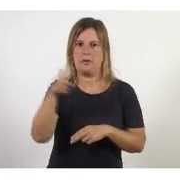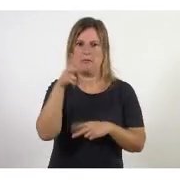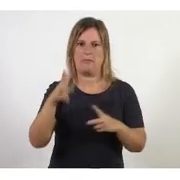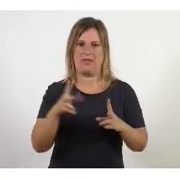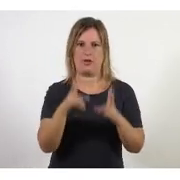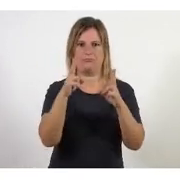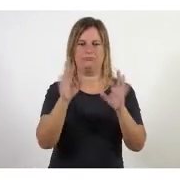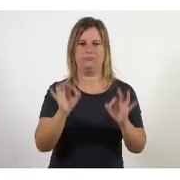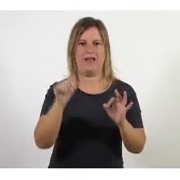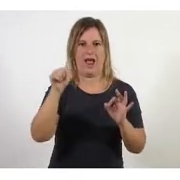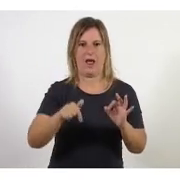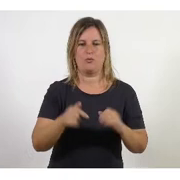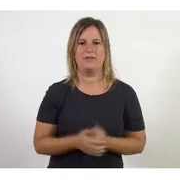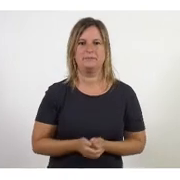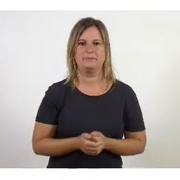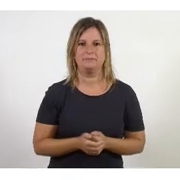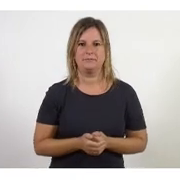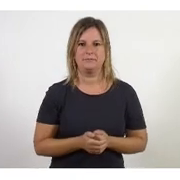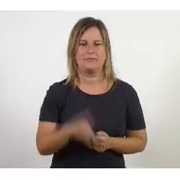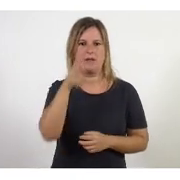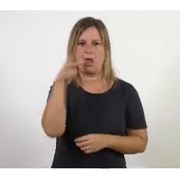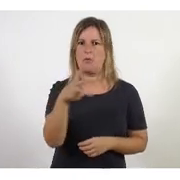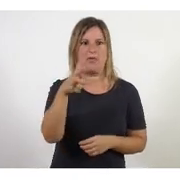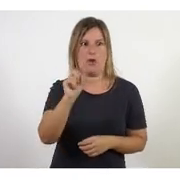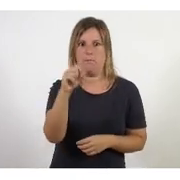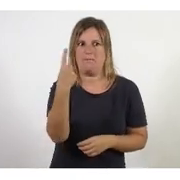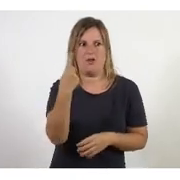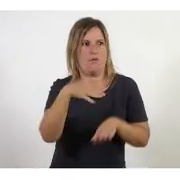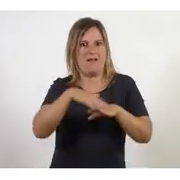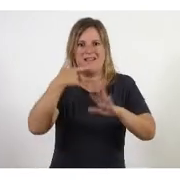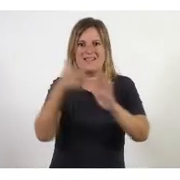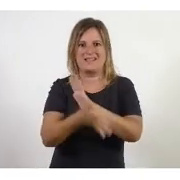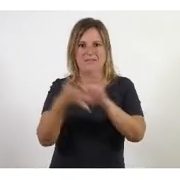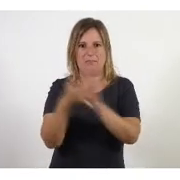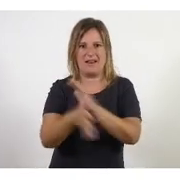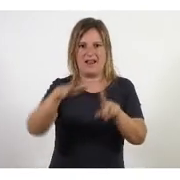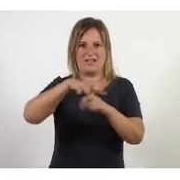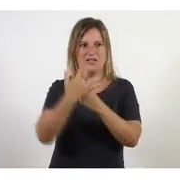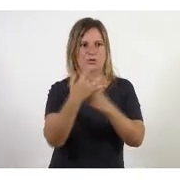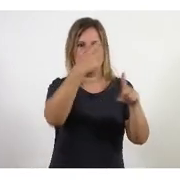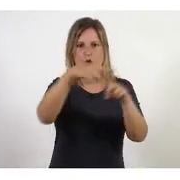avui. Fantàstic. I jo crec que el vídeo és la millor manera d'explicar coses, perquè al final, avui en dia,